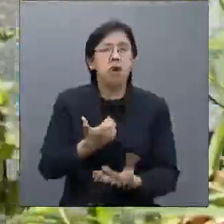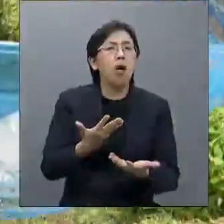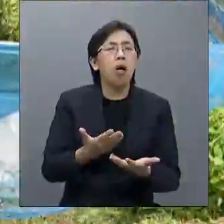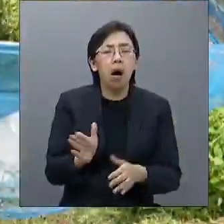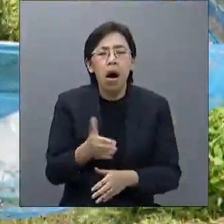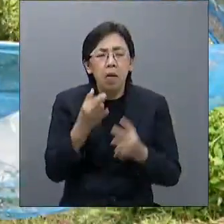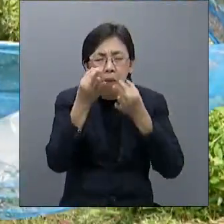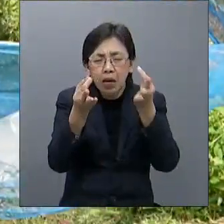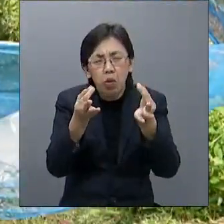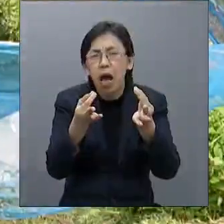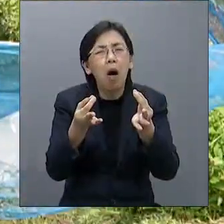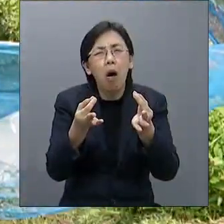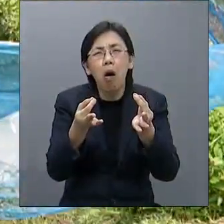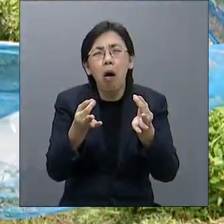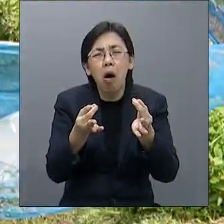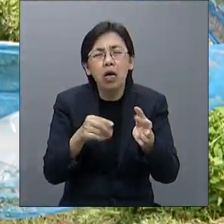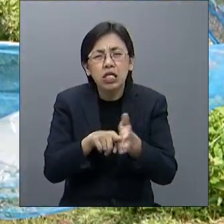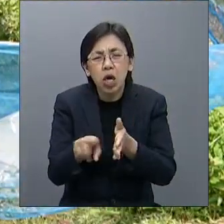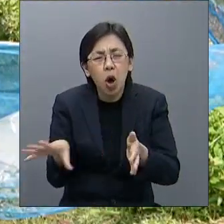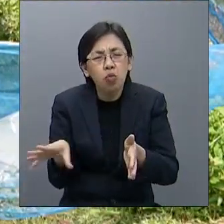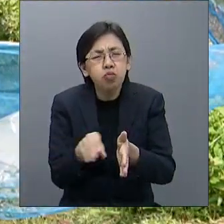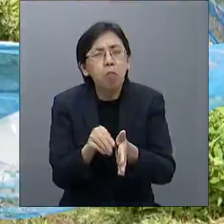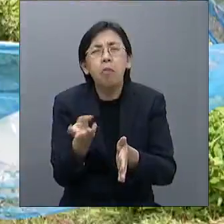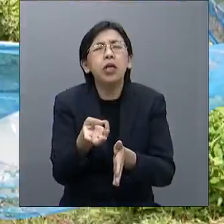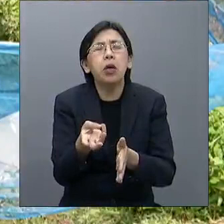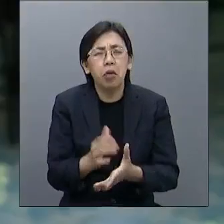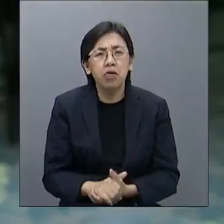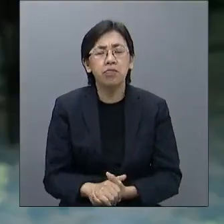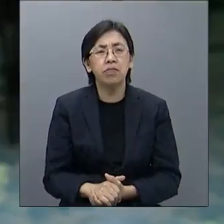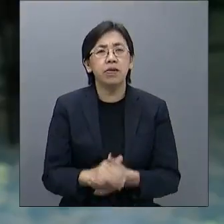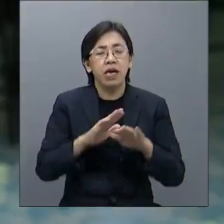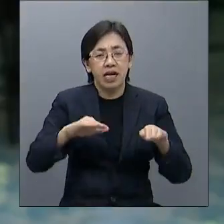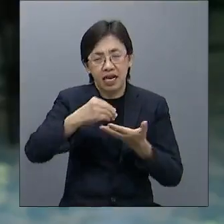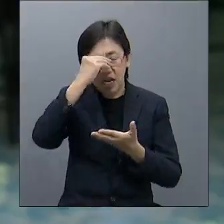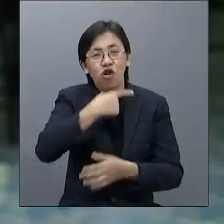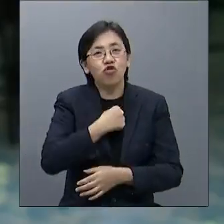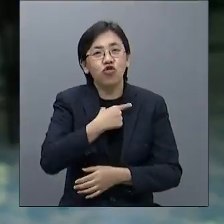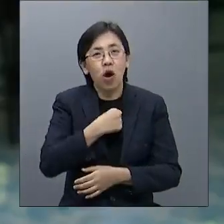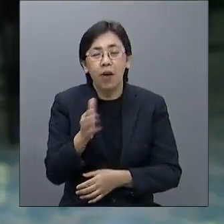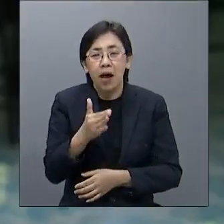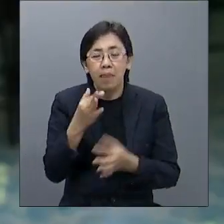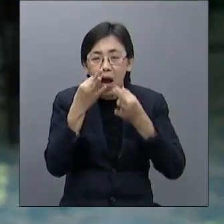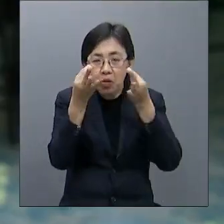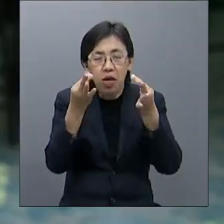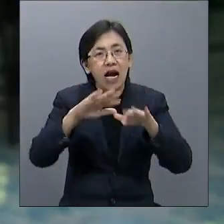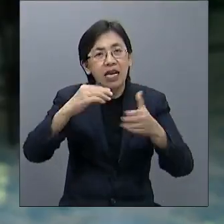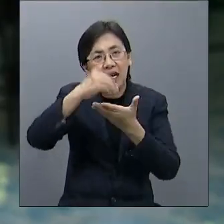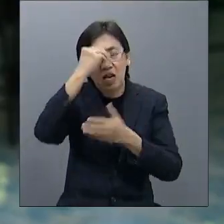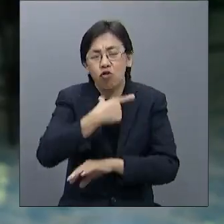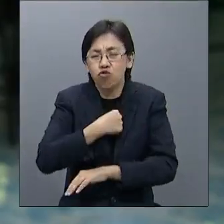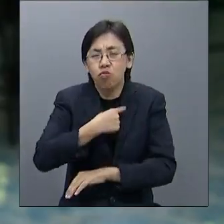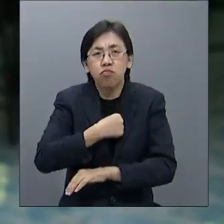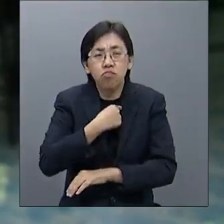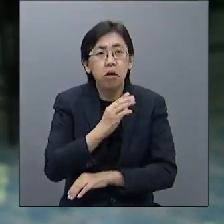าดุกเนี่ยมันค่อนข้างจะน้อยนะครับแล้วก็นักเรียนชอบนะครับซึ่งเป็นเมนูที่นักเรียนชอบทานมากถ้